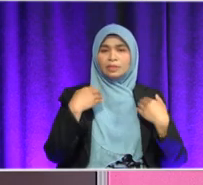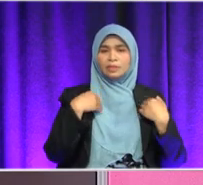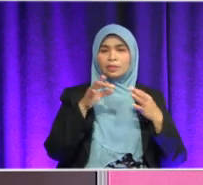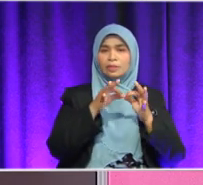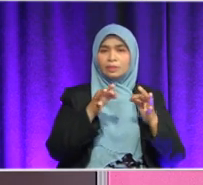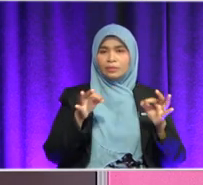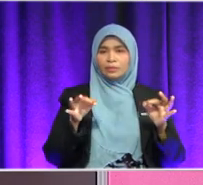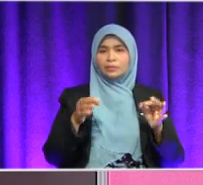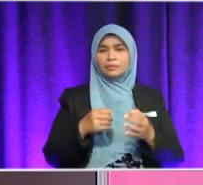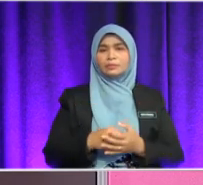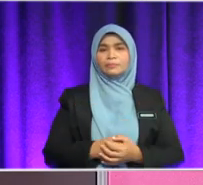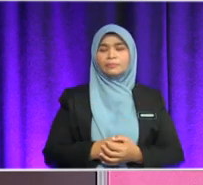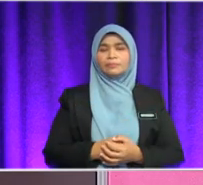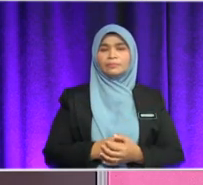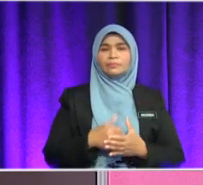huraian